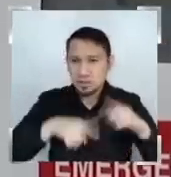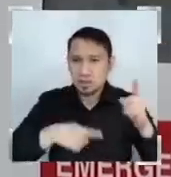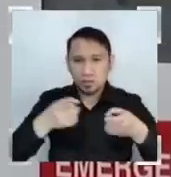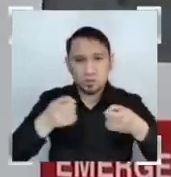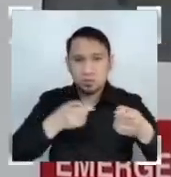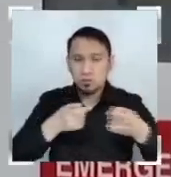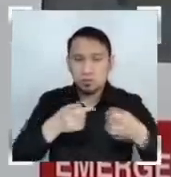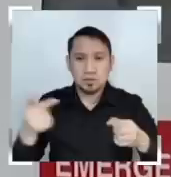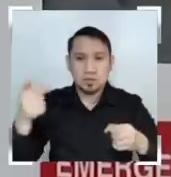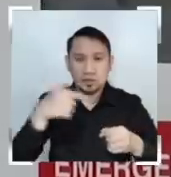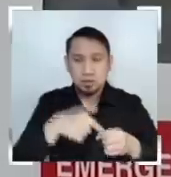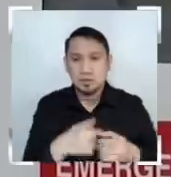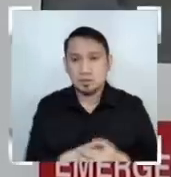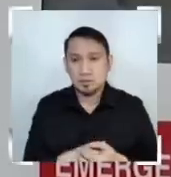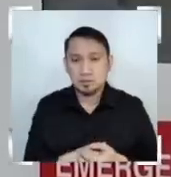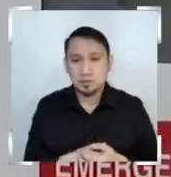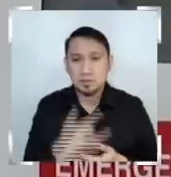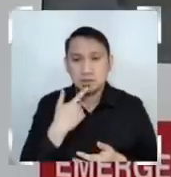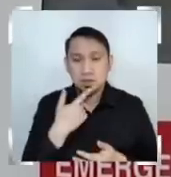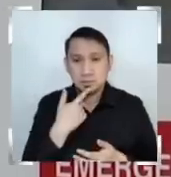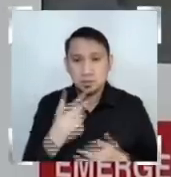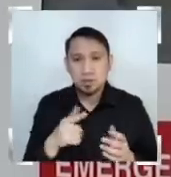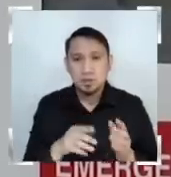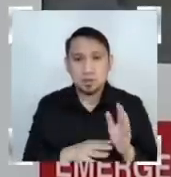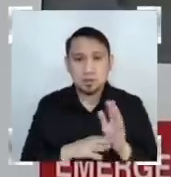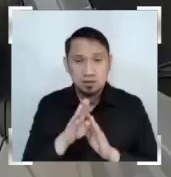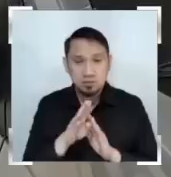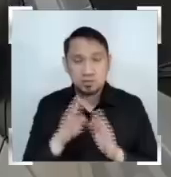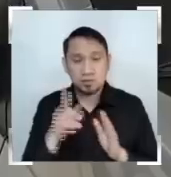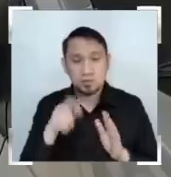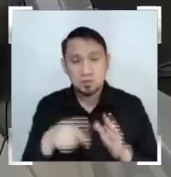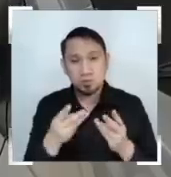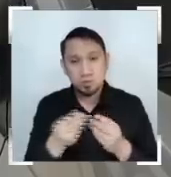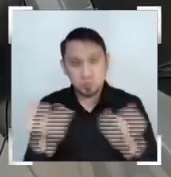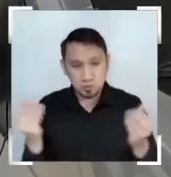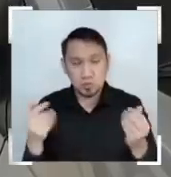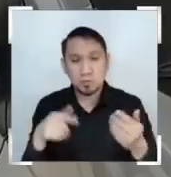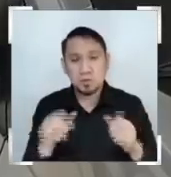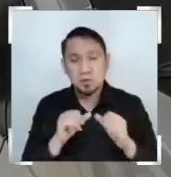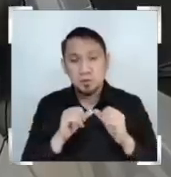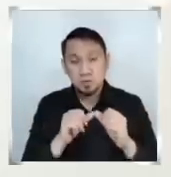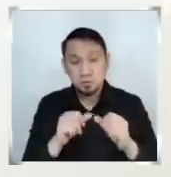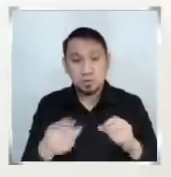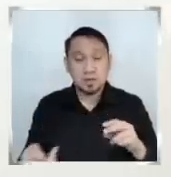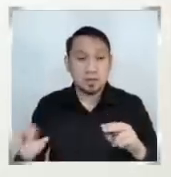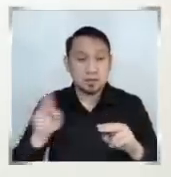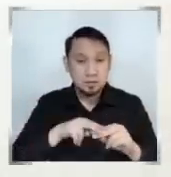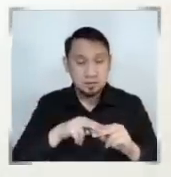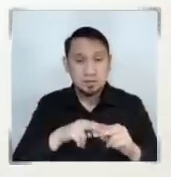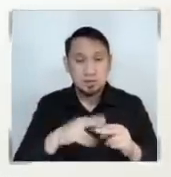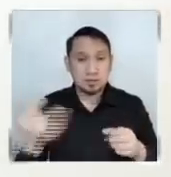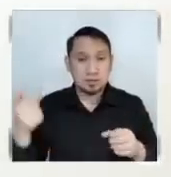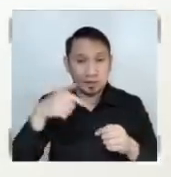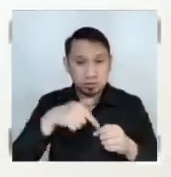Ayon sa National Economic Development Authority o NEDA, para maibsan ang epekto ng tuloy-tuloy na pagtaas ng produktong petrolyo, itinaas na